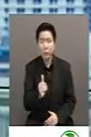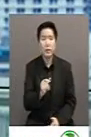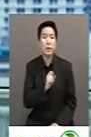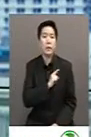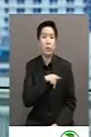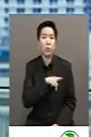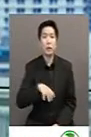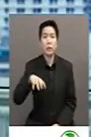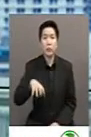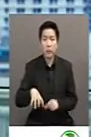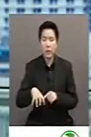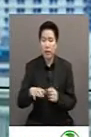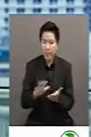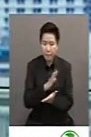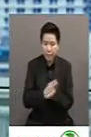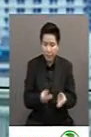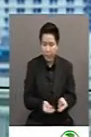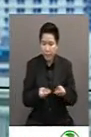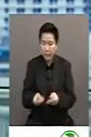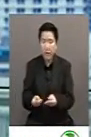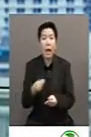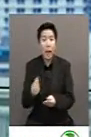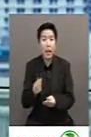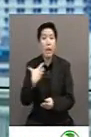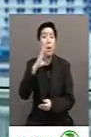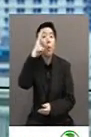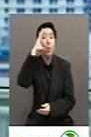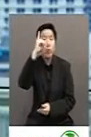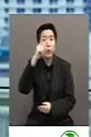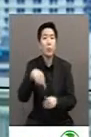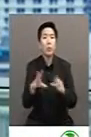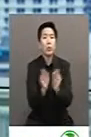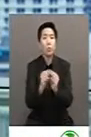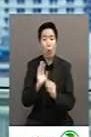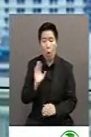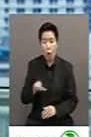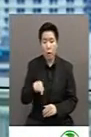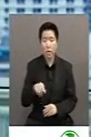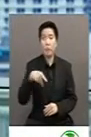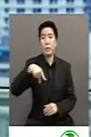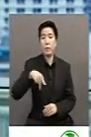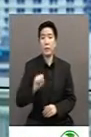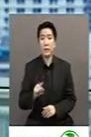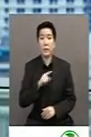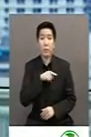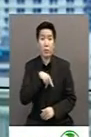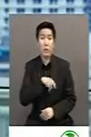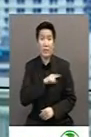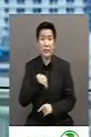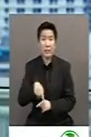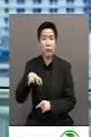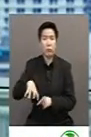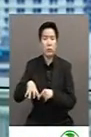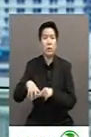แห่งชาตินะครับไปยื่นเอกสารทางคดีทั้งหมดและวันพรุ่งนี้เป็นที่จับตานะครับว่าการประชุมของทางมหาเถรสมาคมจะมีการ